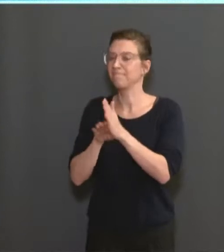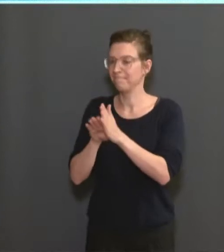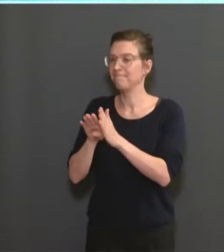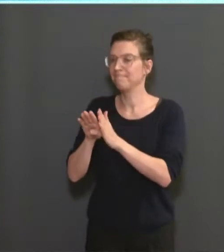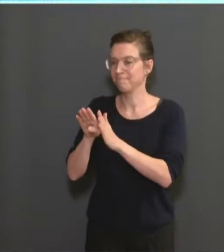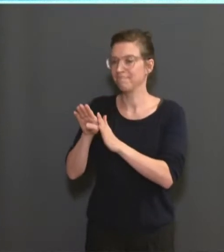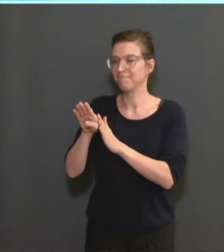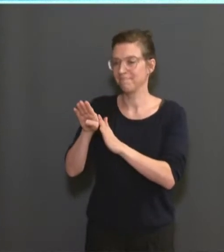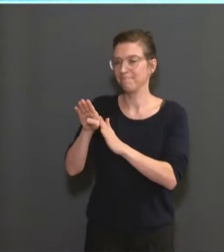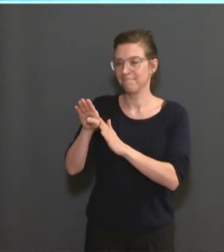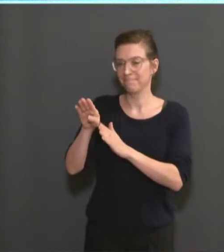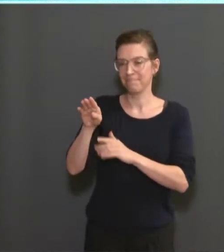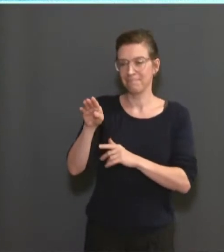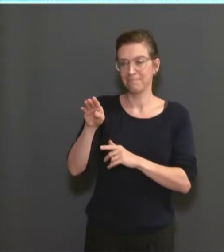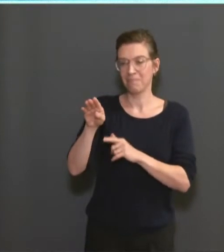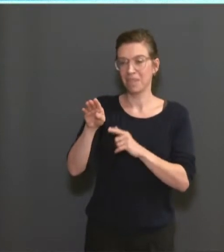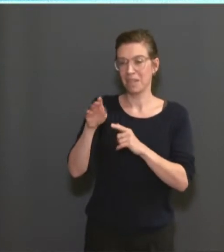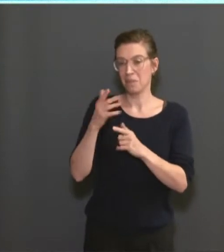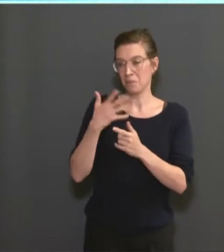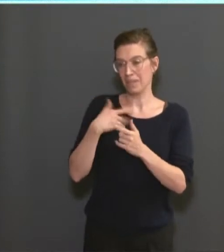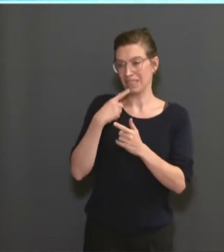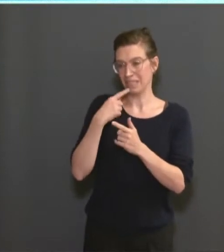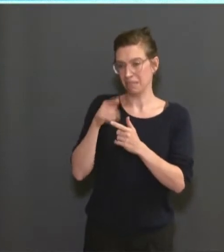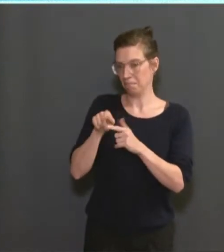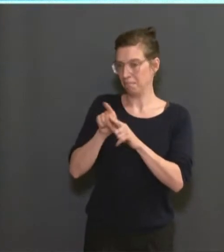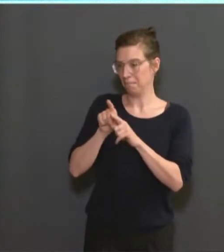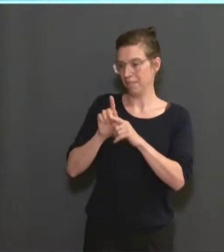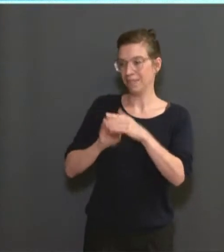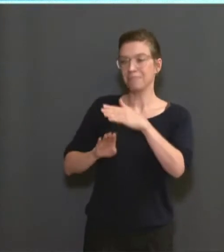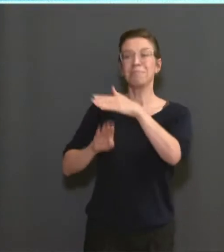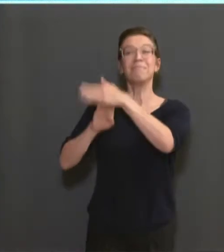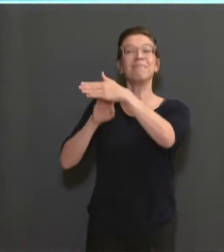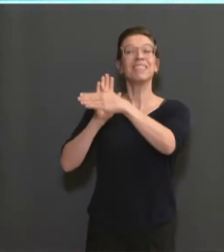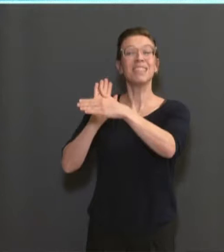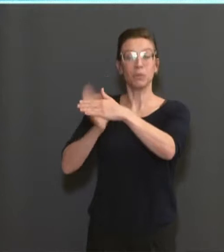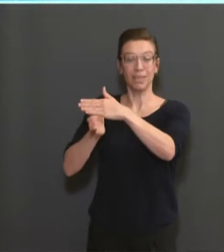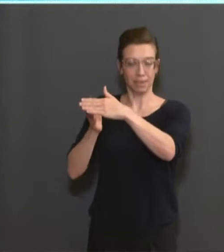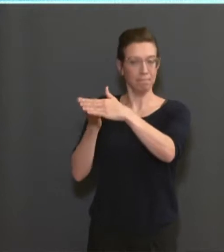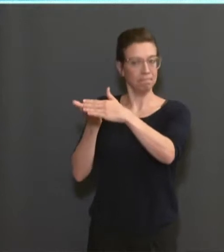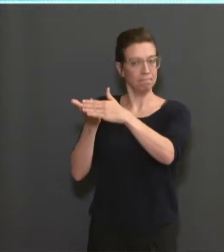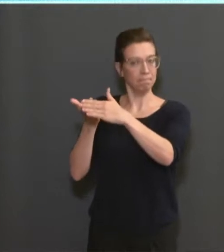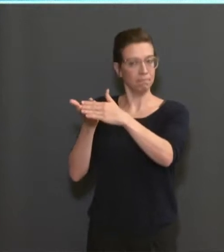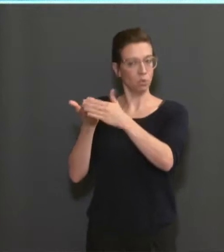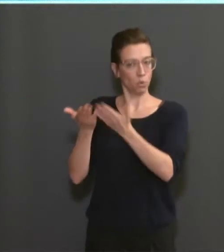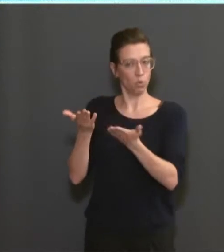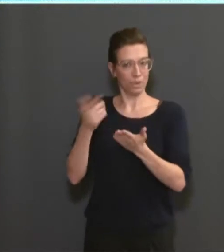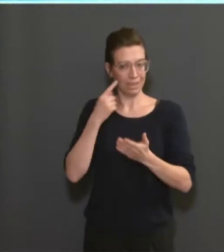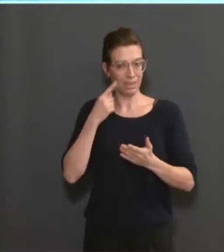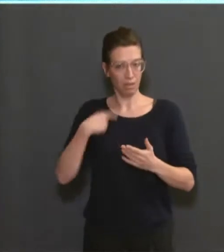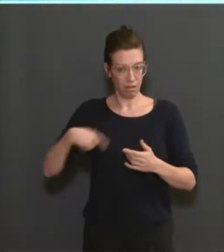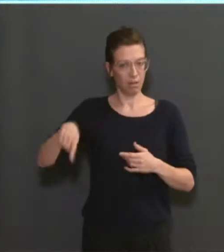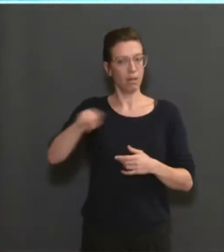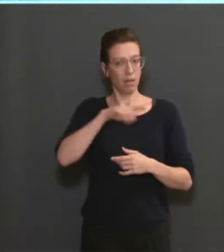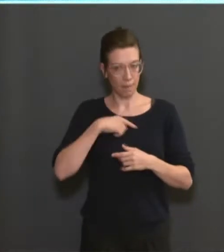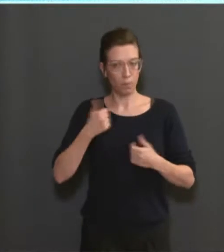aftekenen. We zijn dus stilaan op de goede weg om de curves verder naar beneden te trekken.